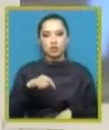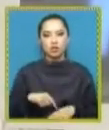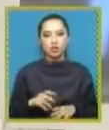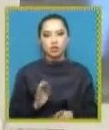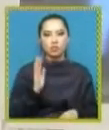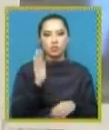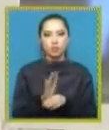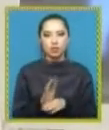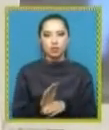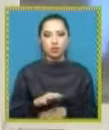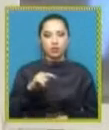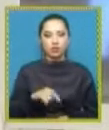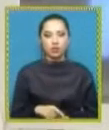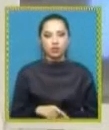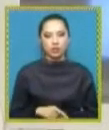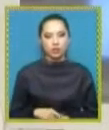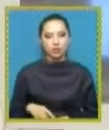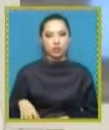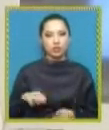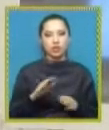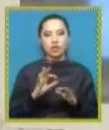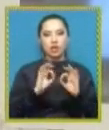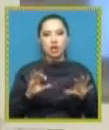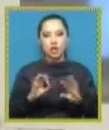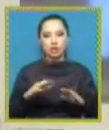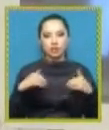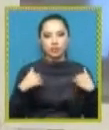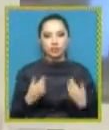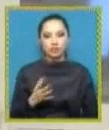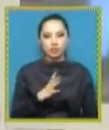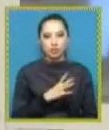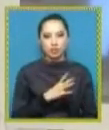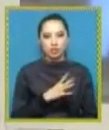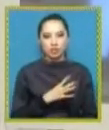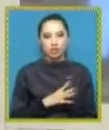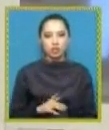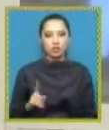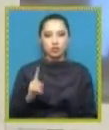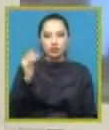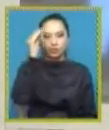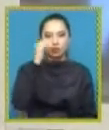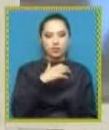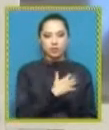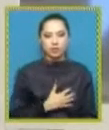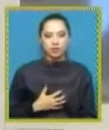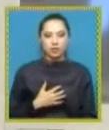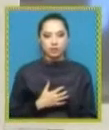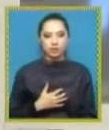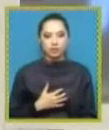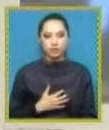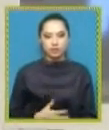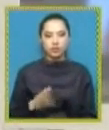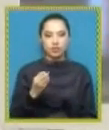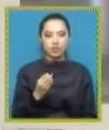жолдауымен республикалық жетекші бұқаралық ақпарат құралдарына берген сұхбатында осыны қадап айтты. Пайымды пікір рухани астана жұртына ой тамызық